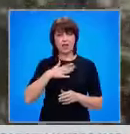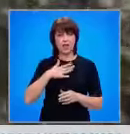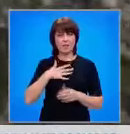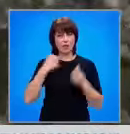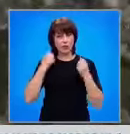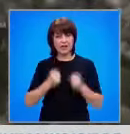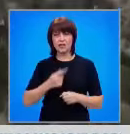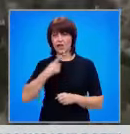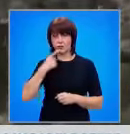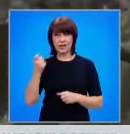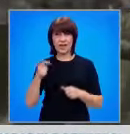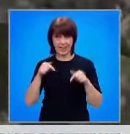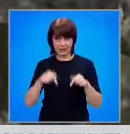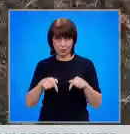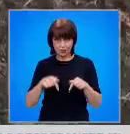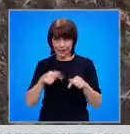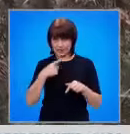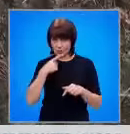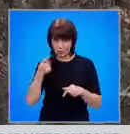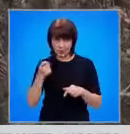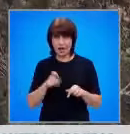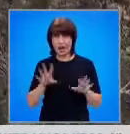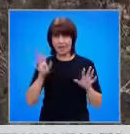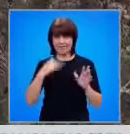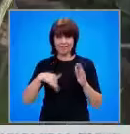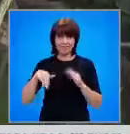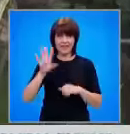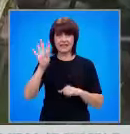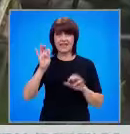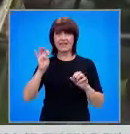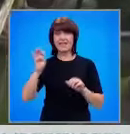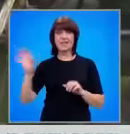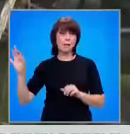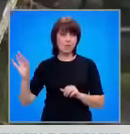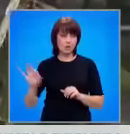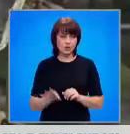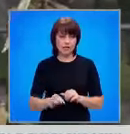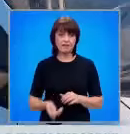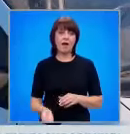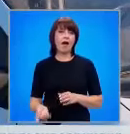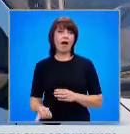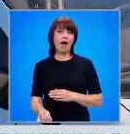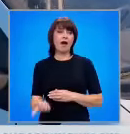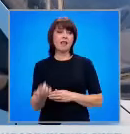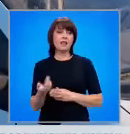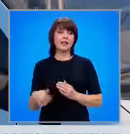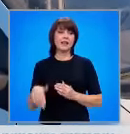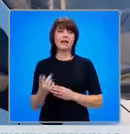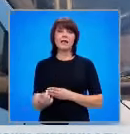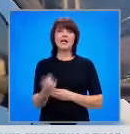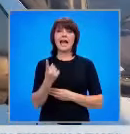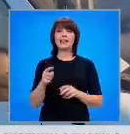тази, такива щети над 90% просто не имало. Над 1000 декара са ударени,